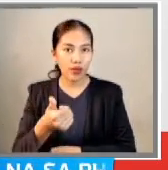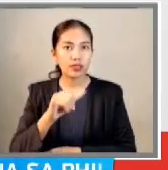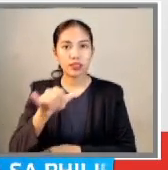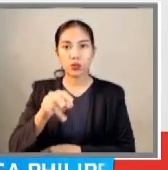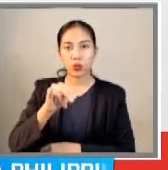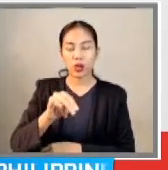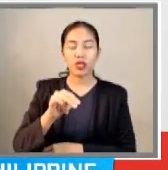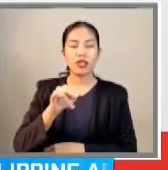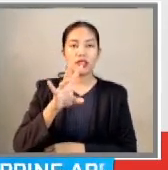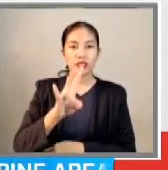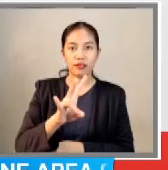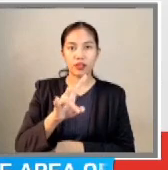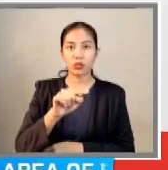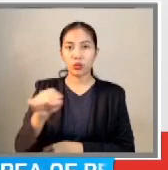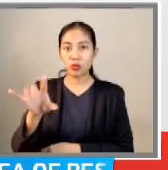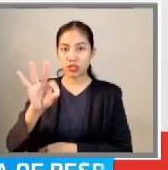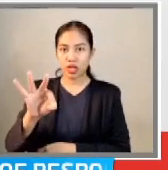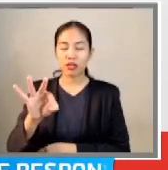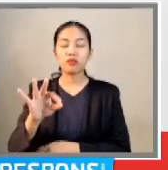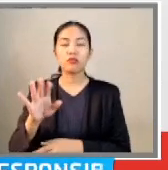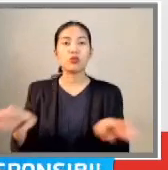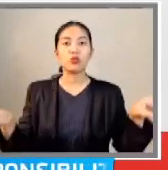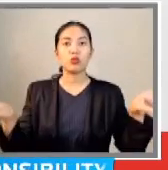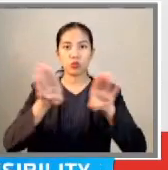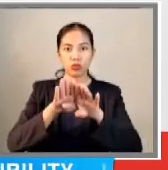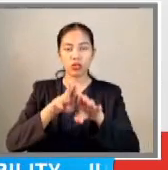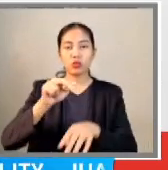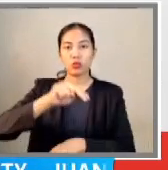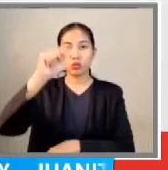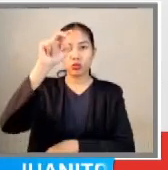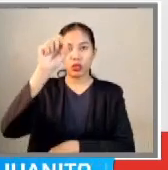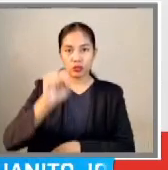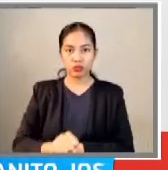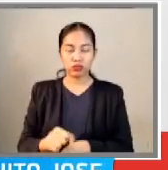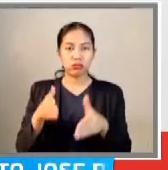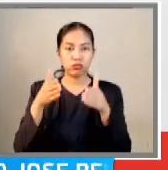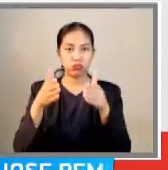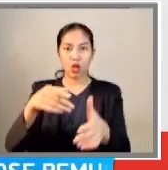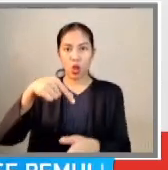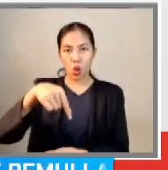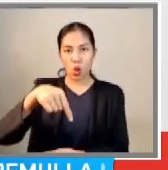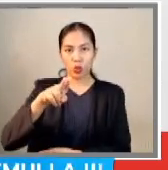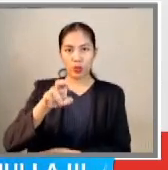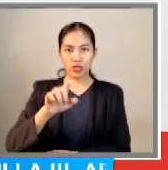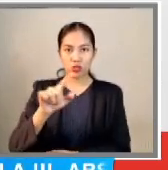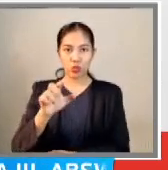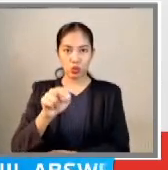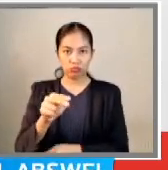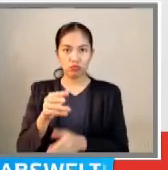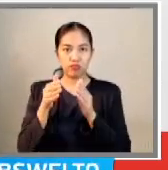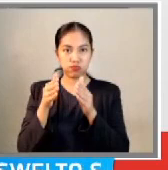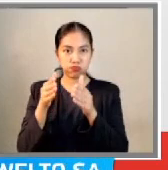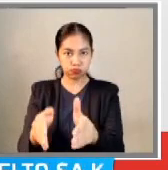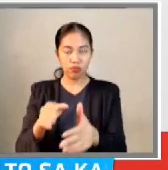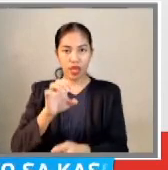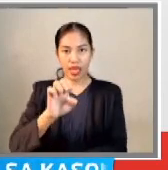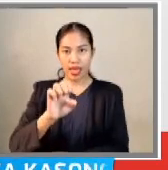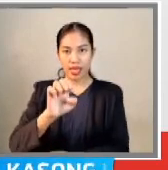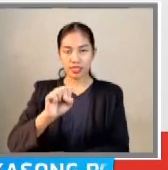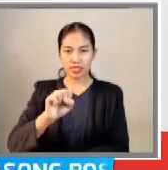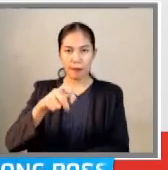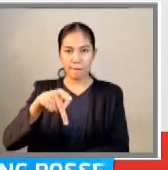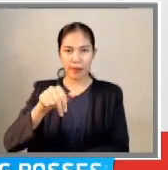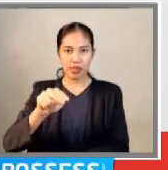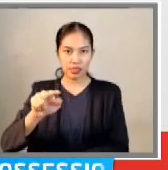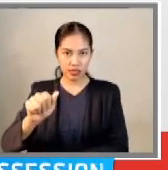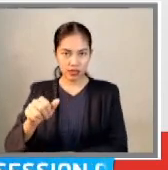North at Southbound Lanes ng Quezon Boulevard, West at Eastbound Lanes ng Espanya Boulevard, Evangelista Street, Raon